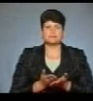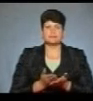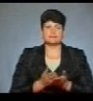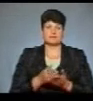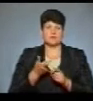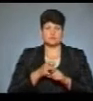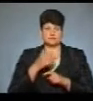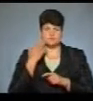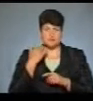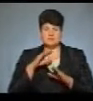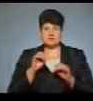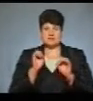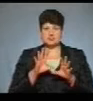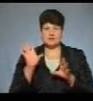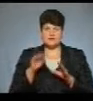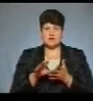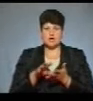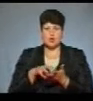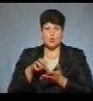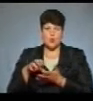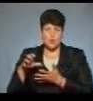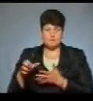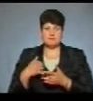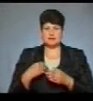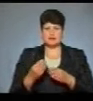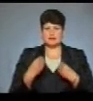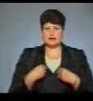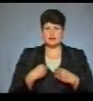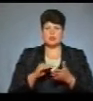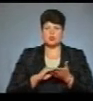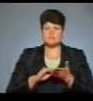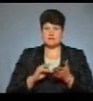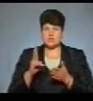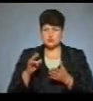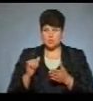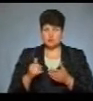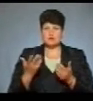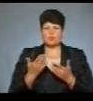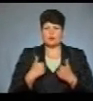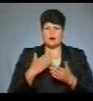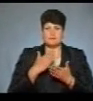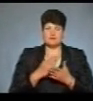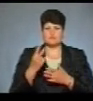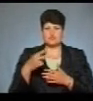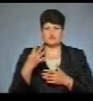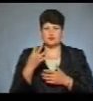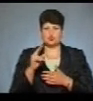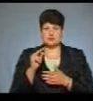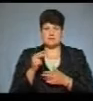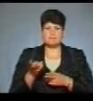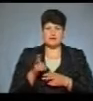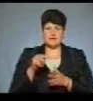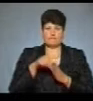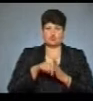легко. І після здачі всіх копій показу оригіналів мені вручилось таку розписку, з якої я мав би 24 числа прийти на внутрішній